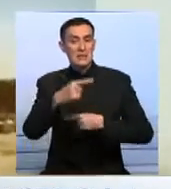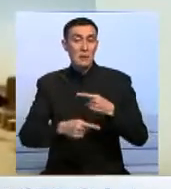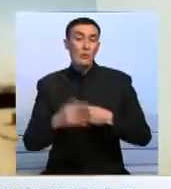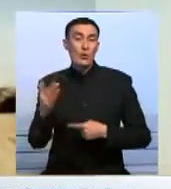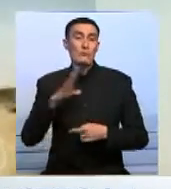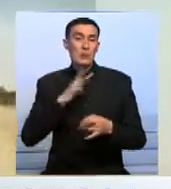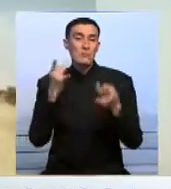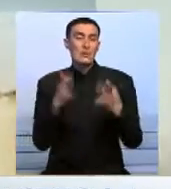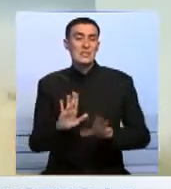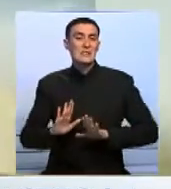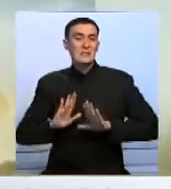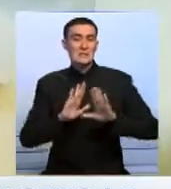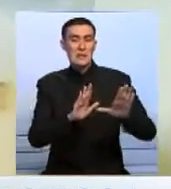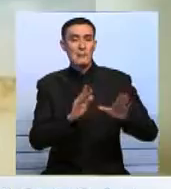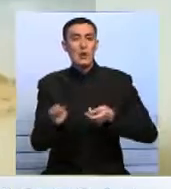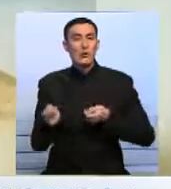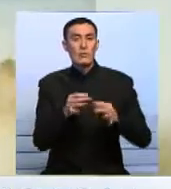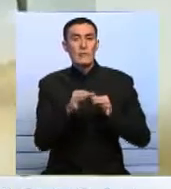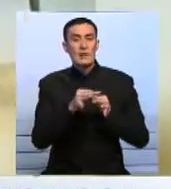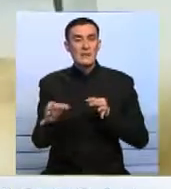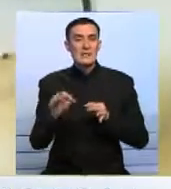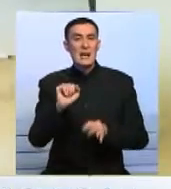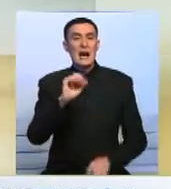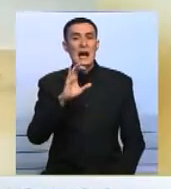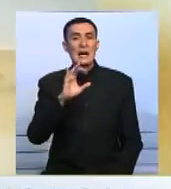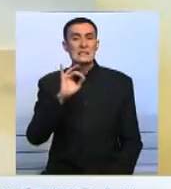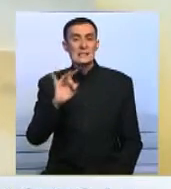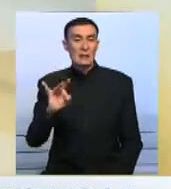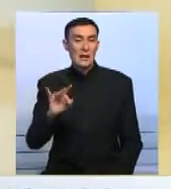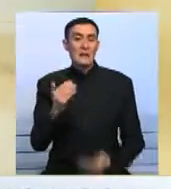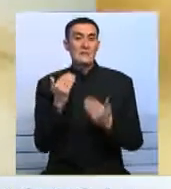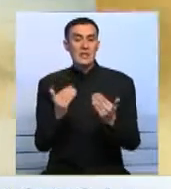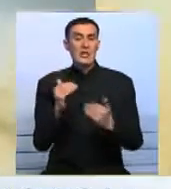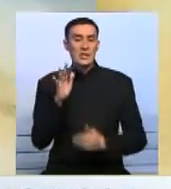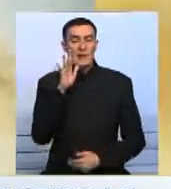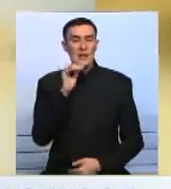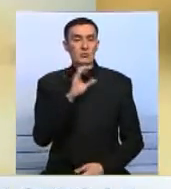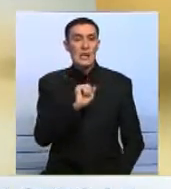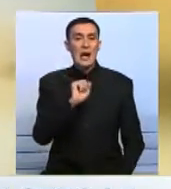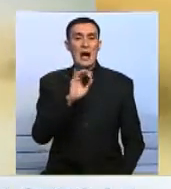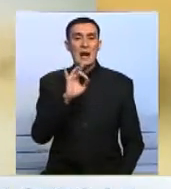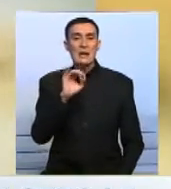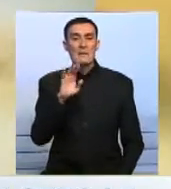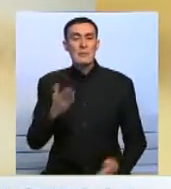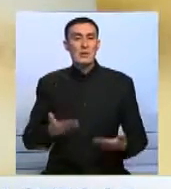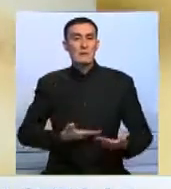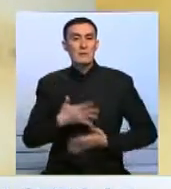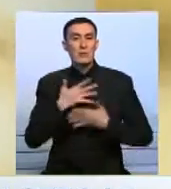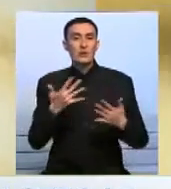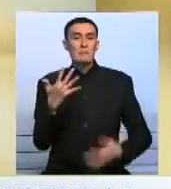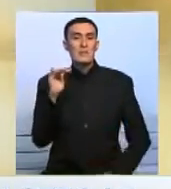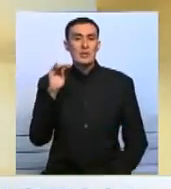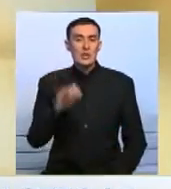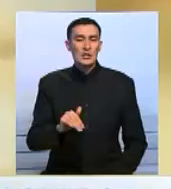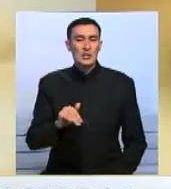короны. Он был заместителем губернатора провинции Асир. В настоящее время в Саудовской Аравии проживают свыше